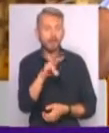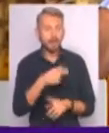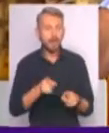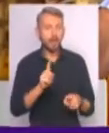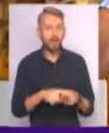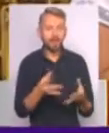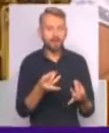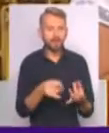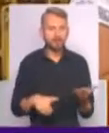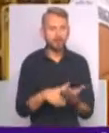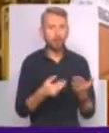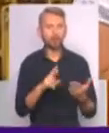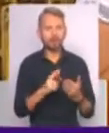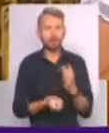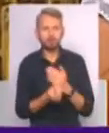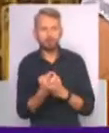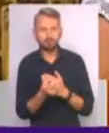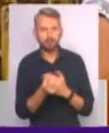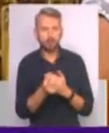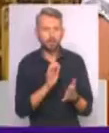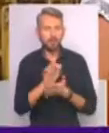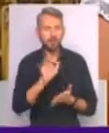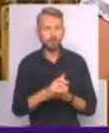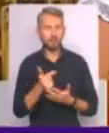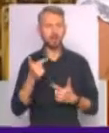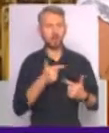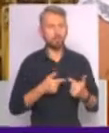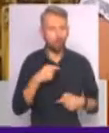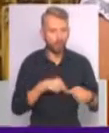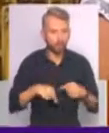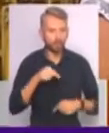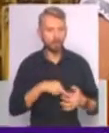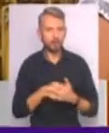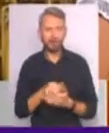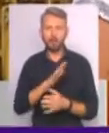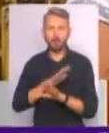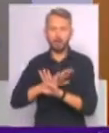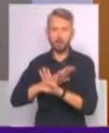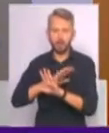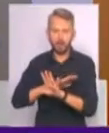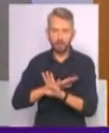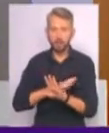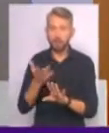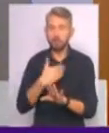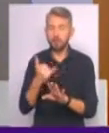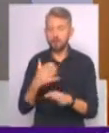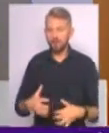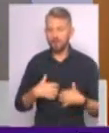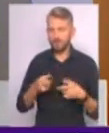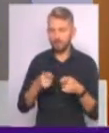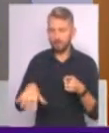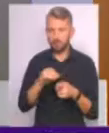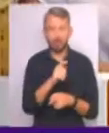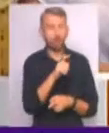для синтеза гормонов, тех же половых гормонов. Гормонов так, чекайте, ми зараз відлякнемо всіх чоловіків від... Ні, то